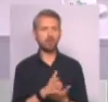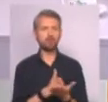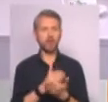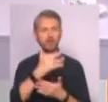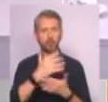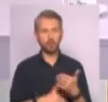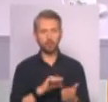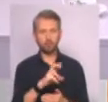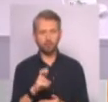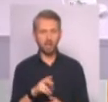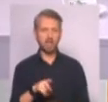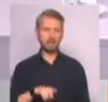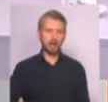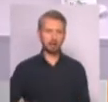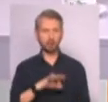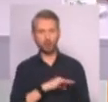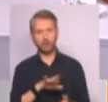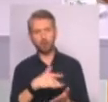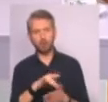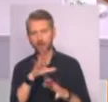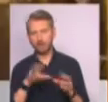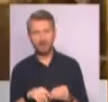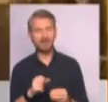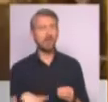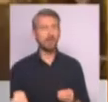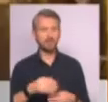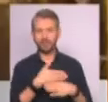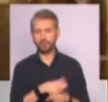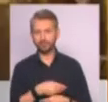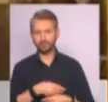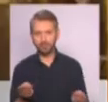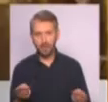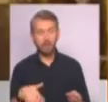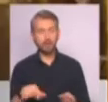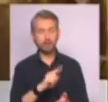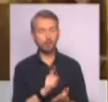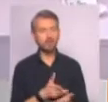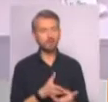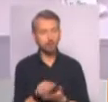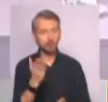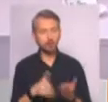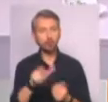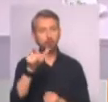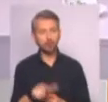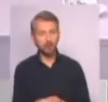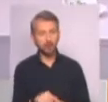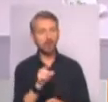складі директора, юриста, бухгалтера і всіх. І, відповідно, на всіх виставляють. І всі зобов'язані сплачувати. Якщо людина, умовно,